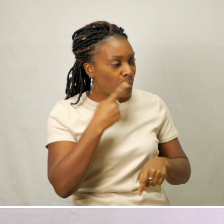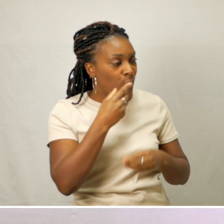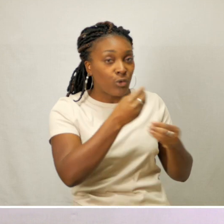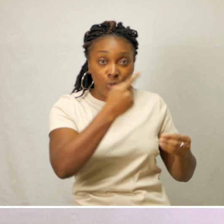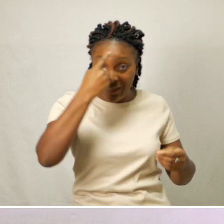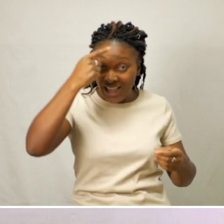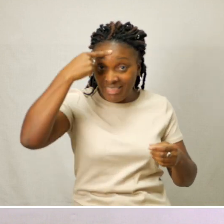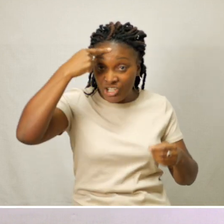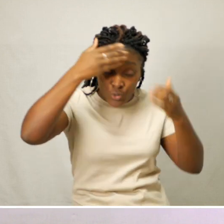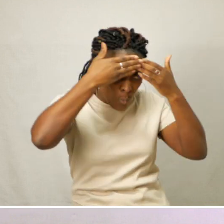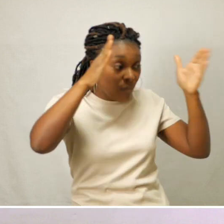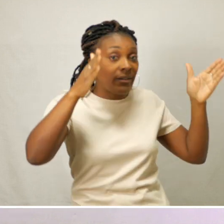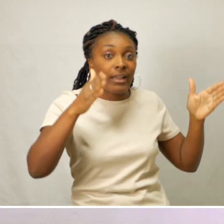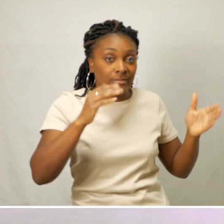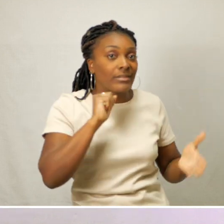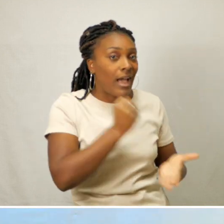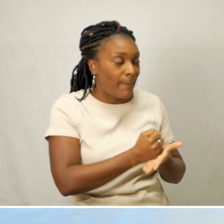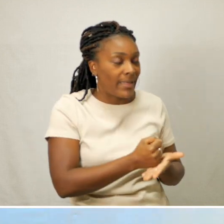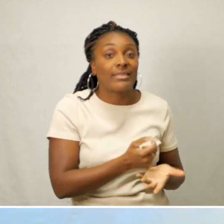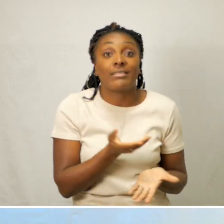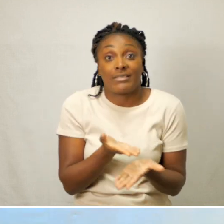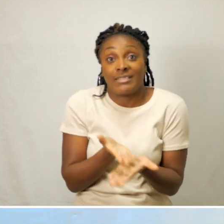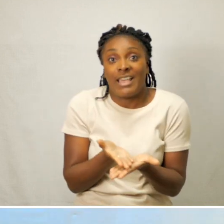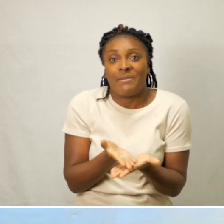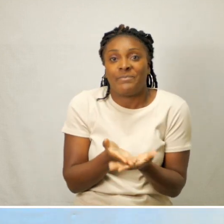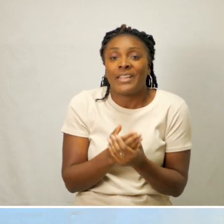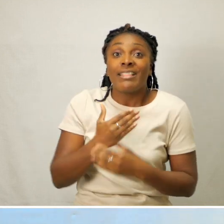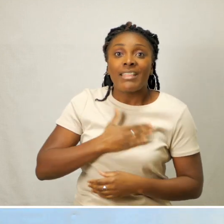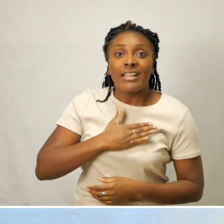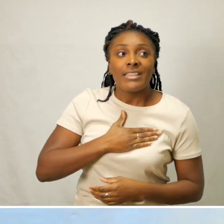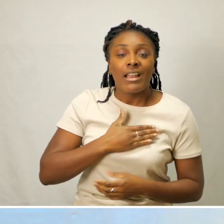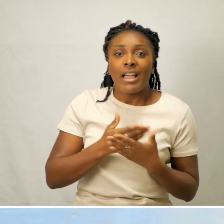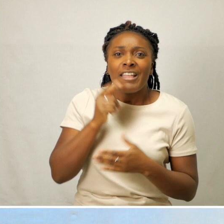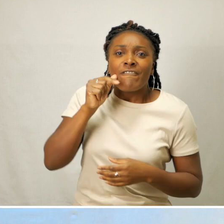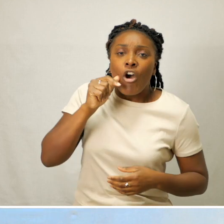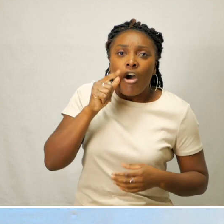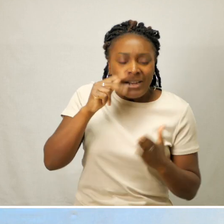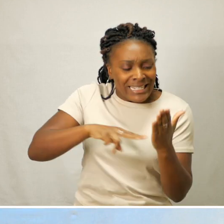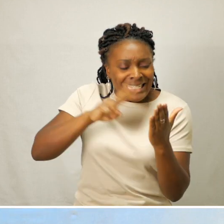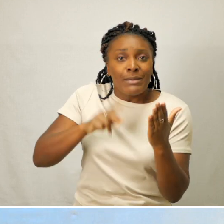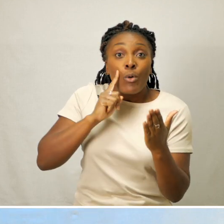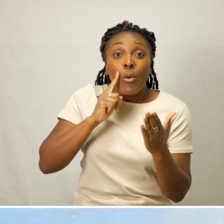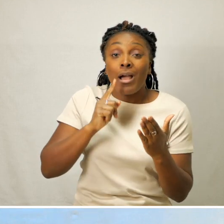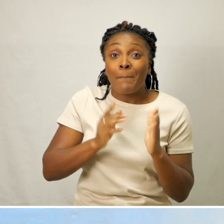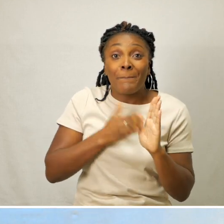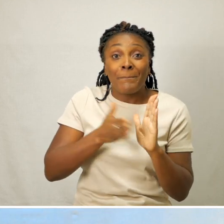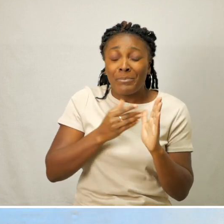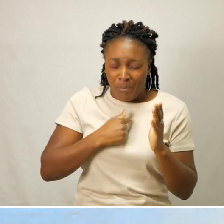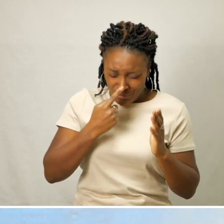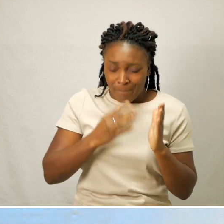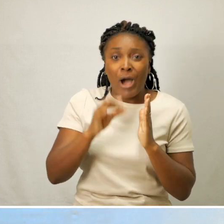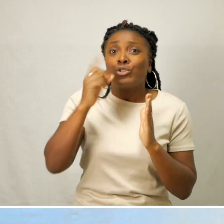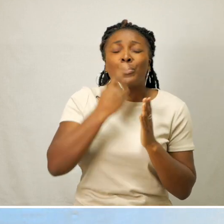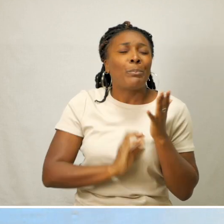ton intelligence. Amen. » On voit que Daniel fait cet effort parce que dans son cœur, ça brûle. La parole de Dieu, elle brûle dans ton cœur et dans le